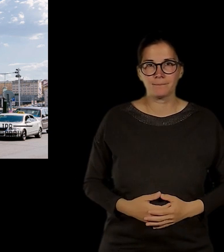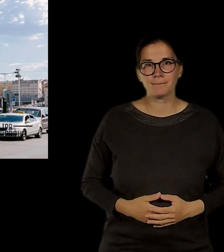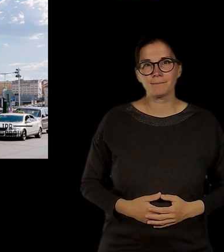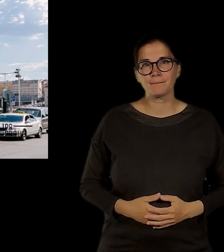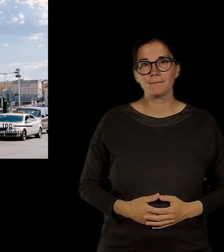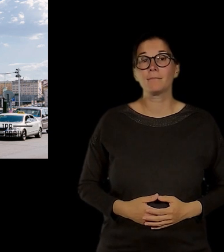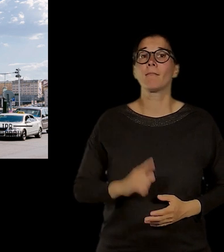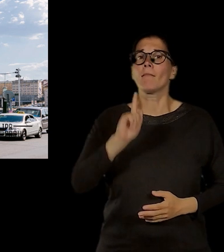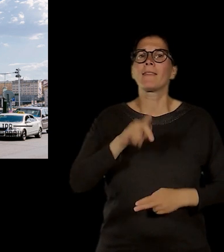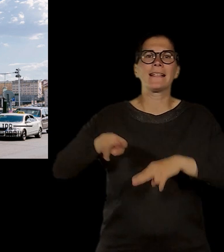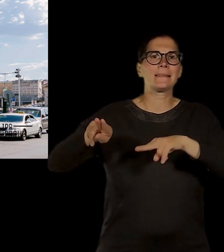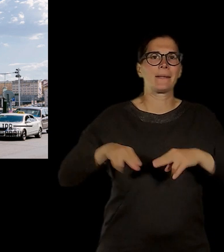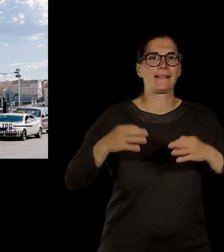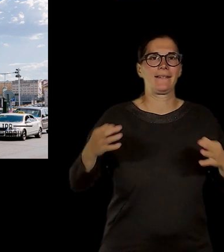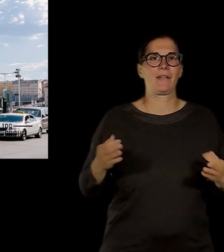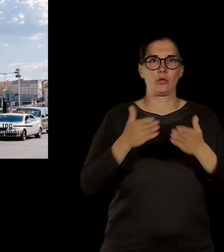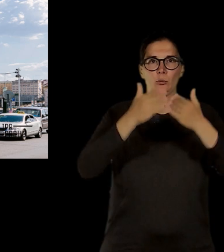Ale zpátky k Fantově budově.